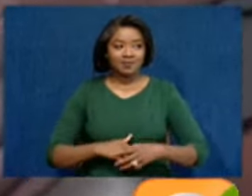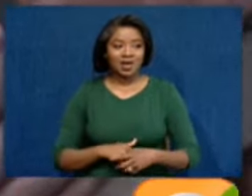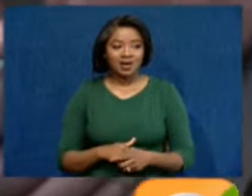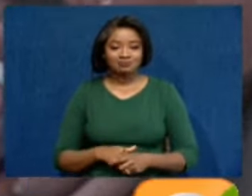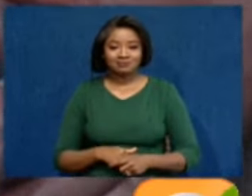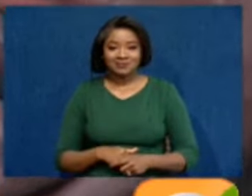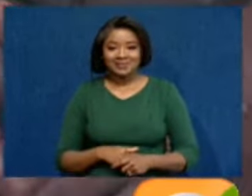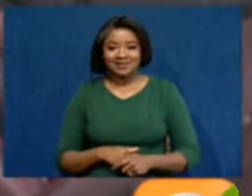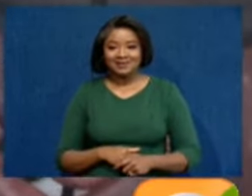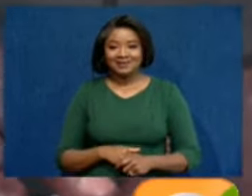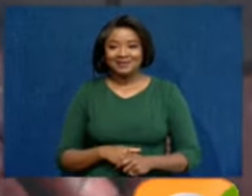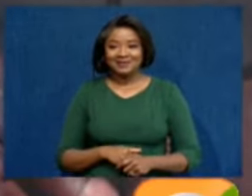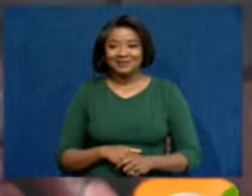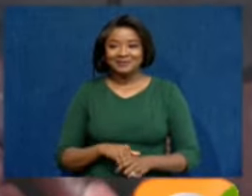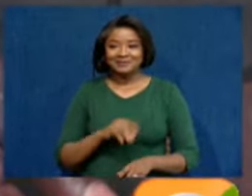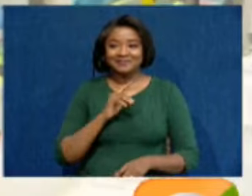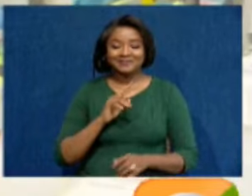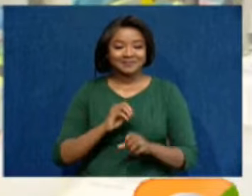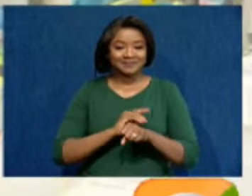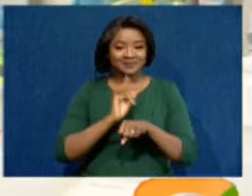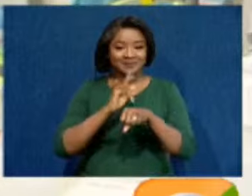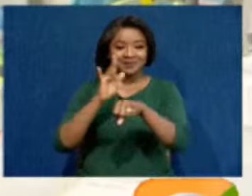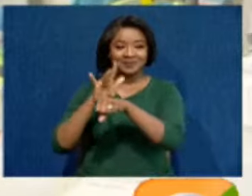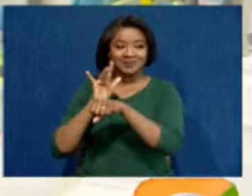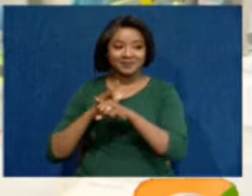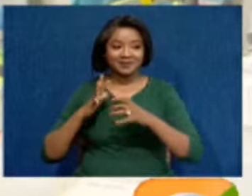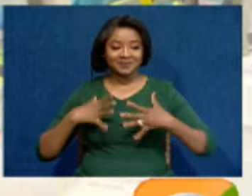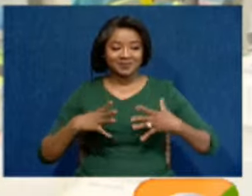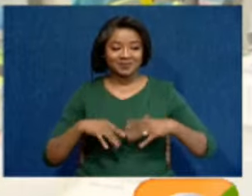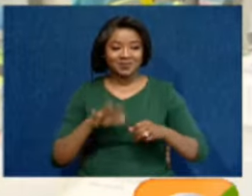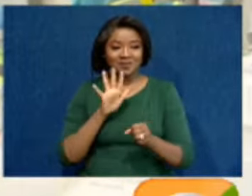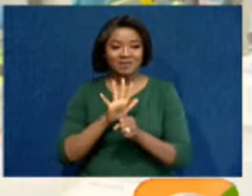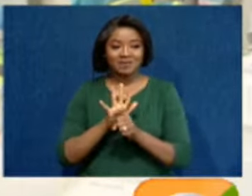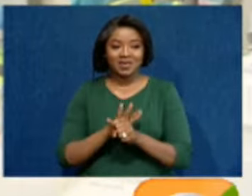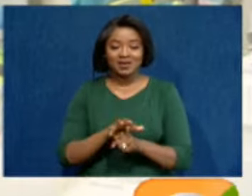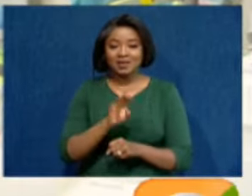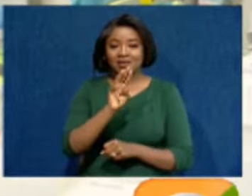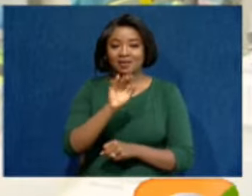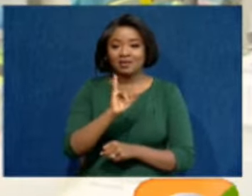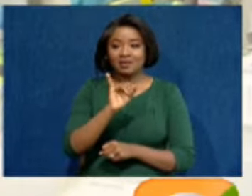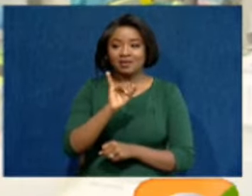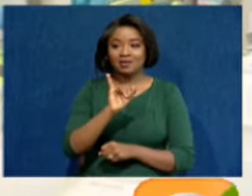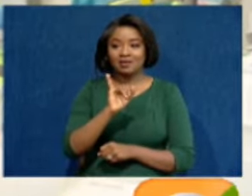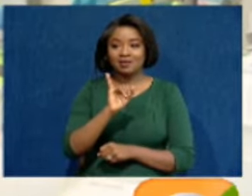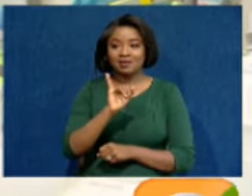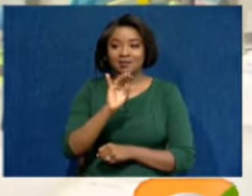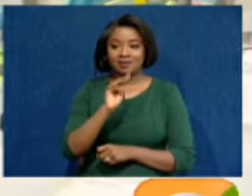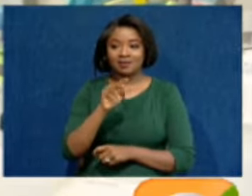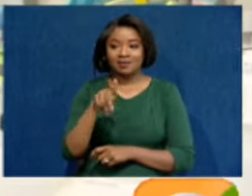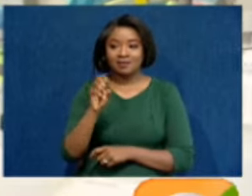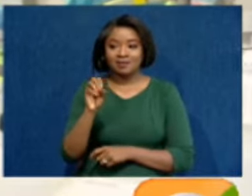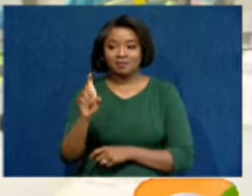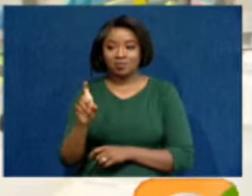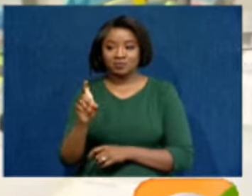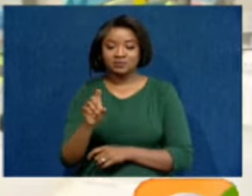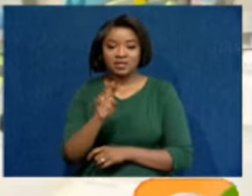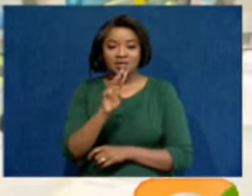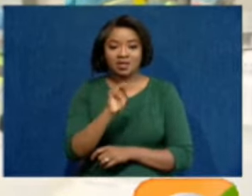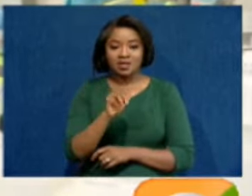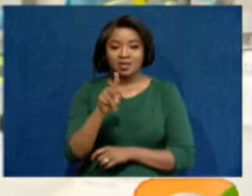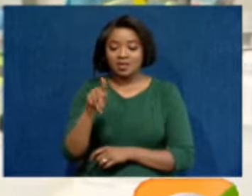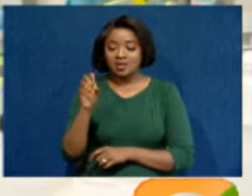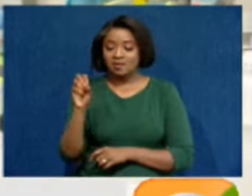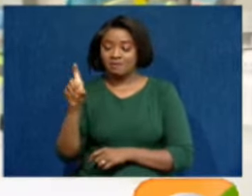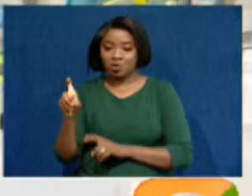wengi hata mataifa ya bara ya Europa. Mpox ni virusi ambavyo vinafanana sana na virusi vya smallpox, viko kwenye familia